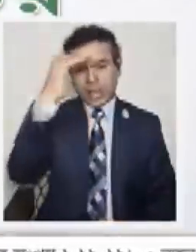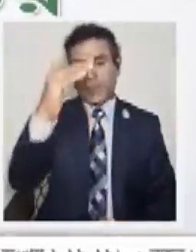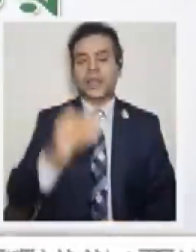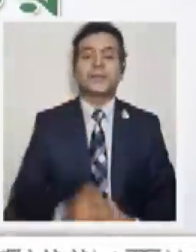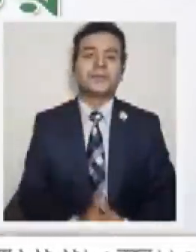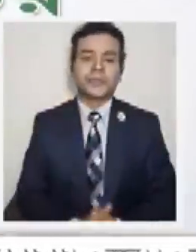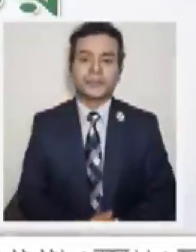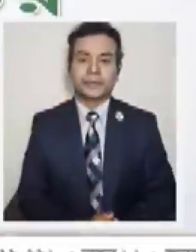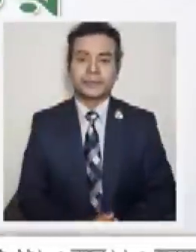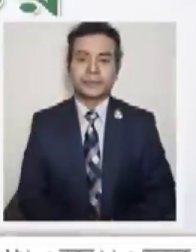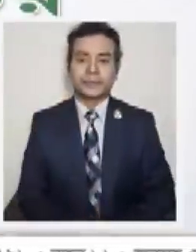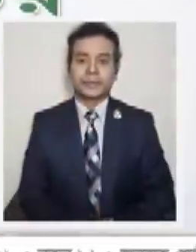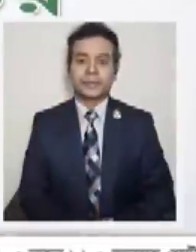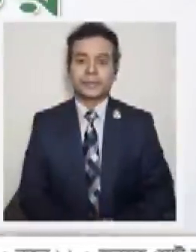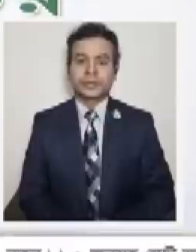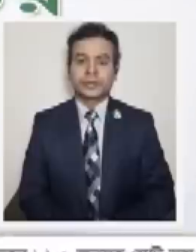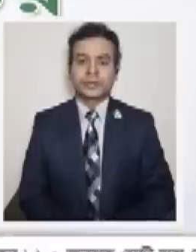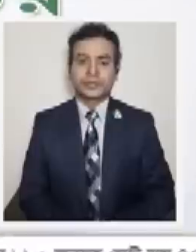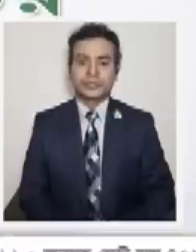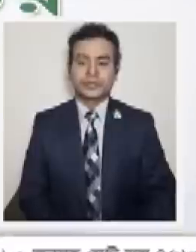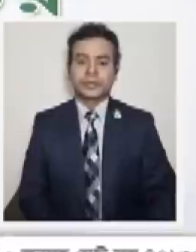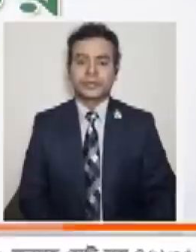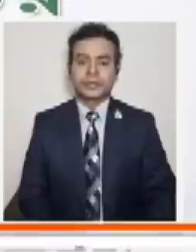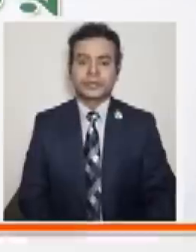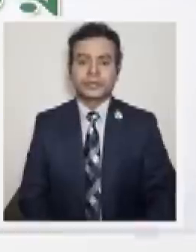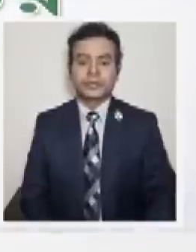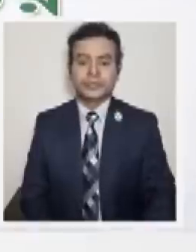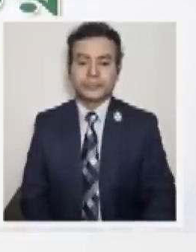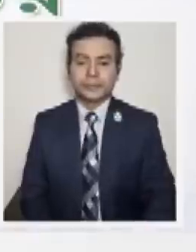থাকবে। সবাইকে অনেক অনেক ধন্যবাদ। সুস্থ থাকবেন, ভালো থাকবেন। আসসালামু আলাইকুম।